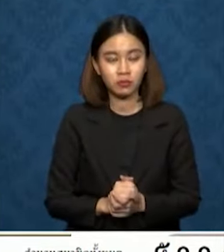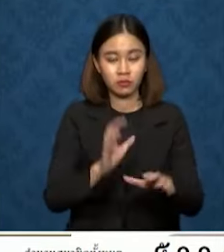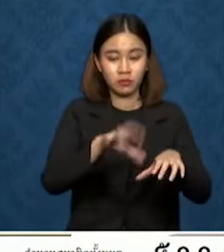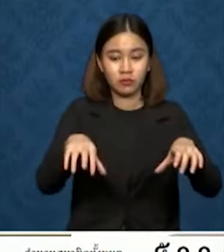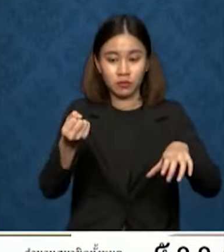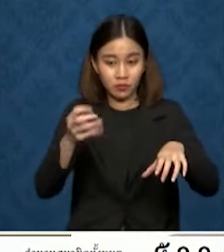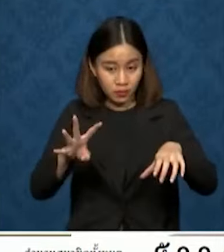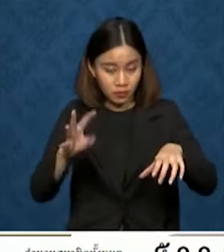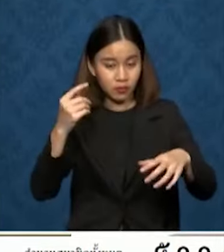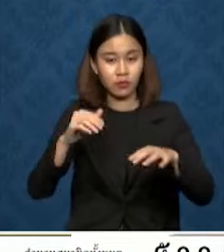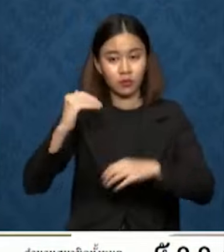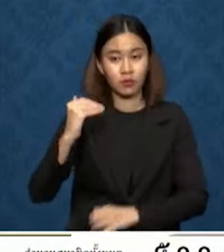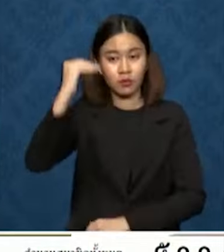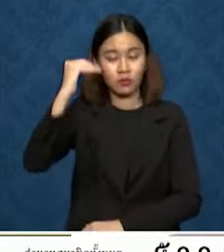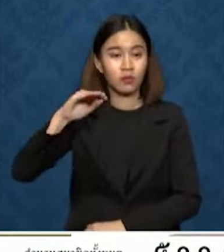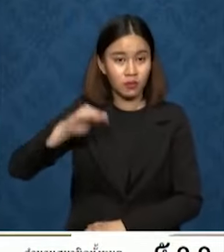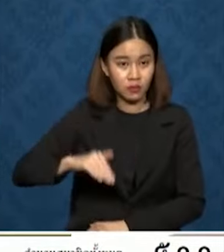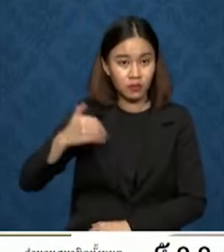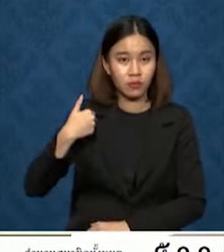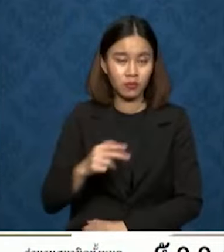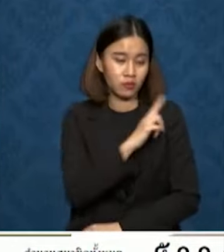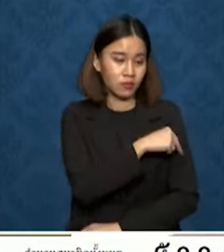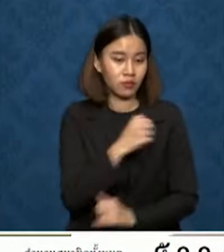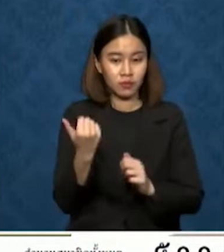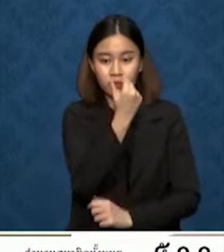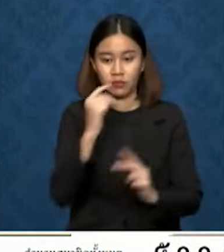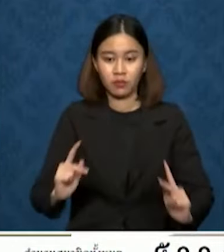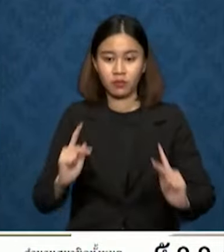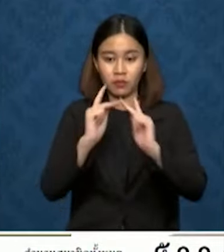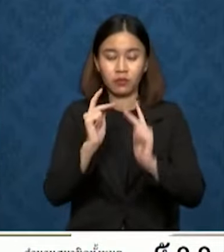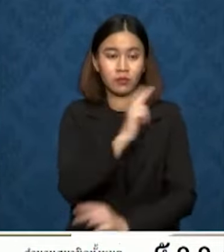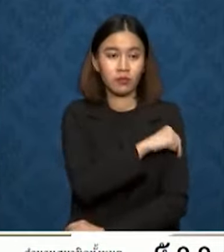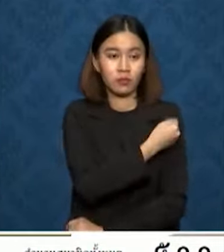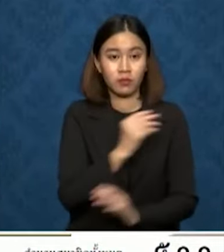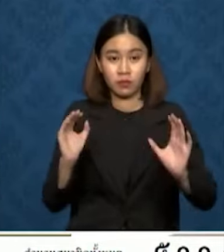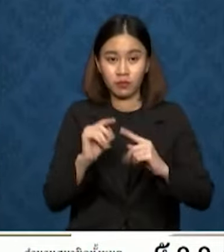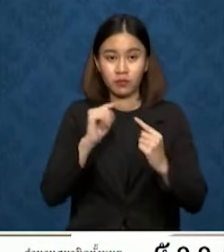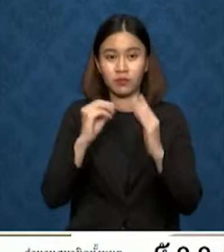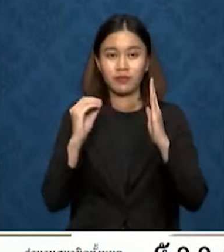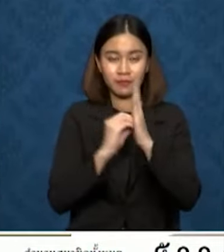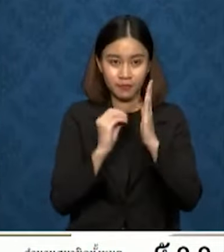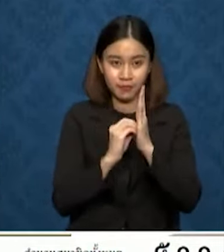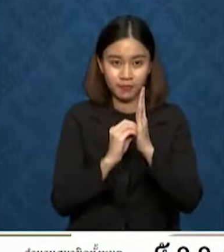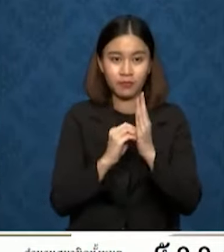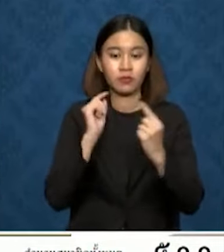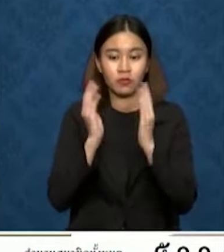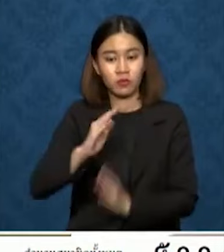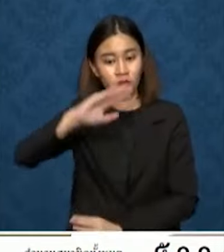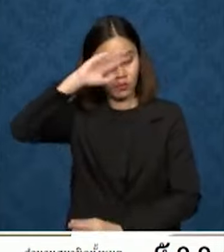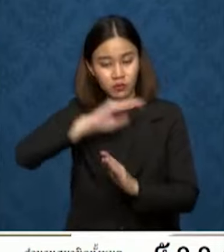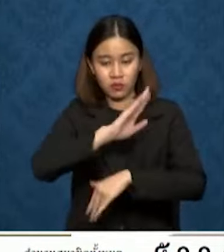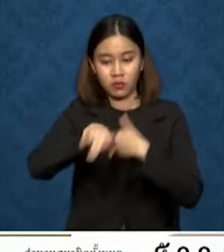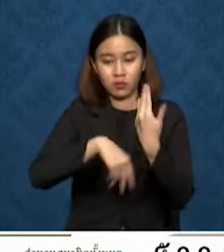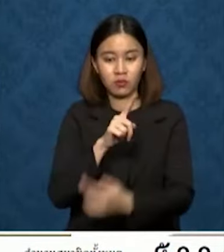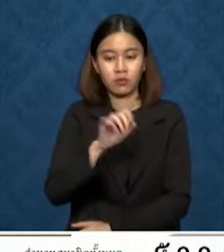ง้วก็ 70 เหดเด็ 6 แ่ง เป็นสถานพยาบาลอื่นๆ นอกสักดกระทรวสระสุกครัู่ในกุเทีหาระคร รองมผปวยได้ 19